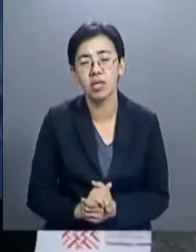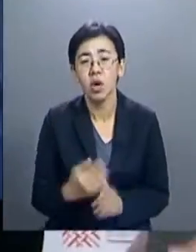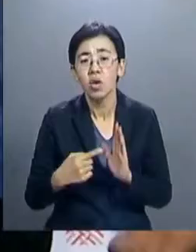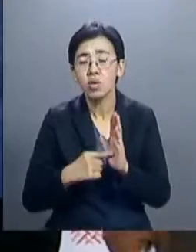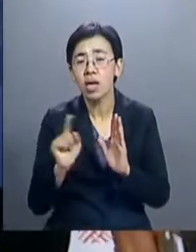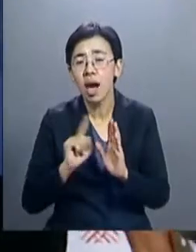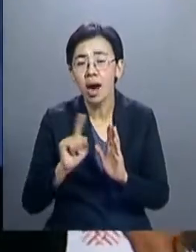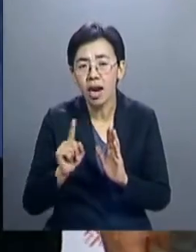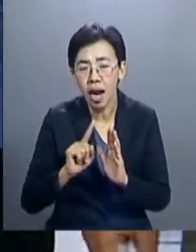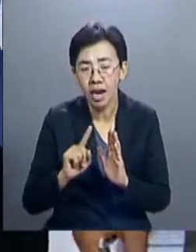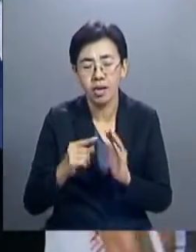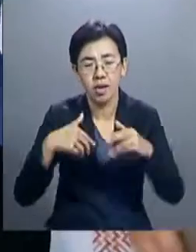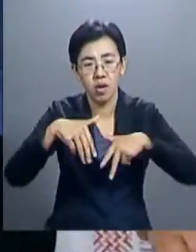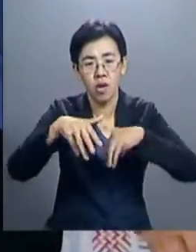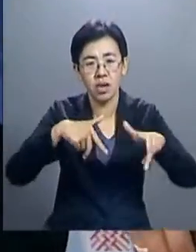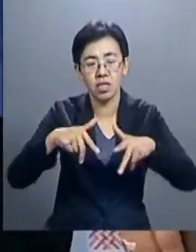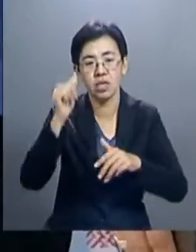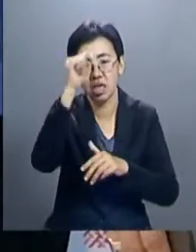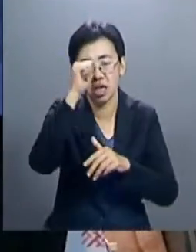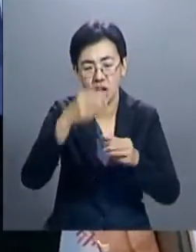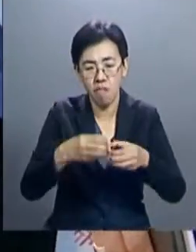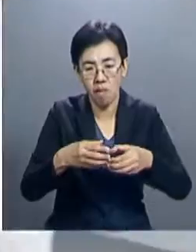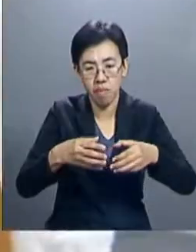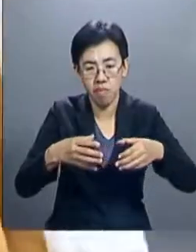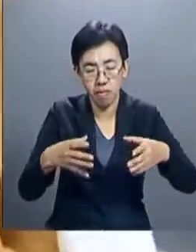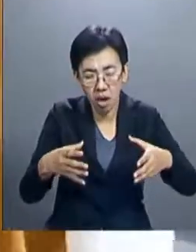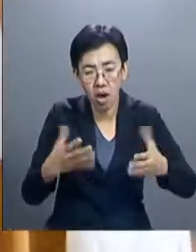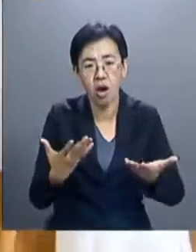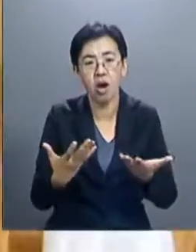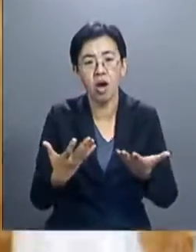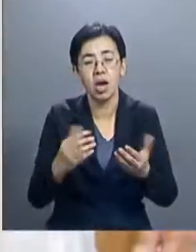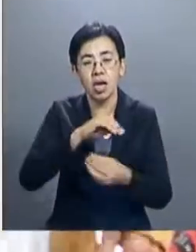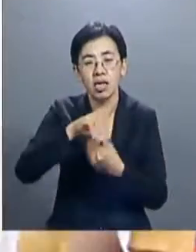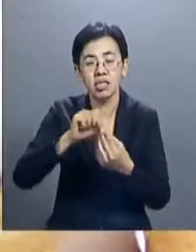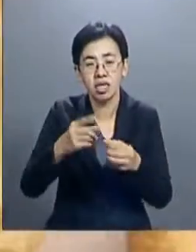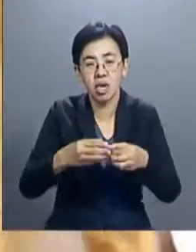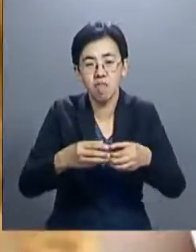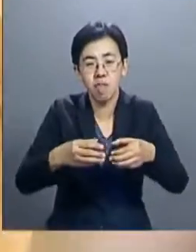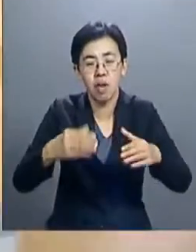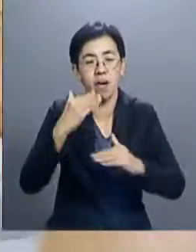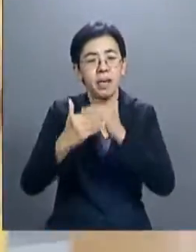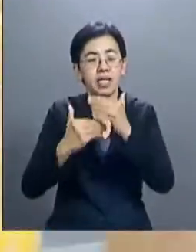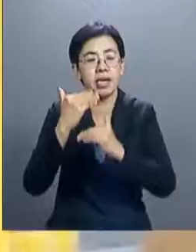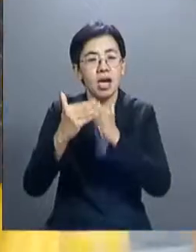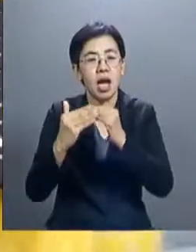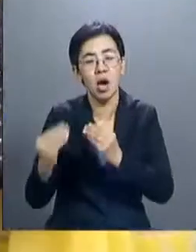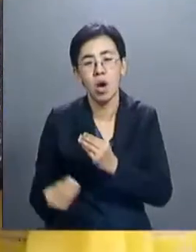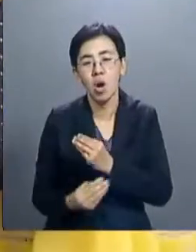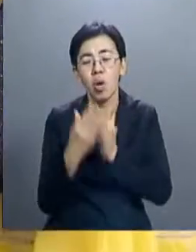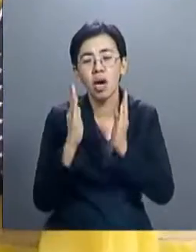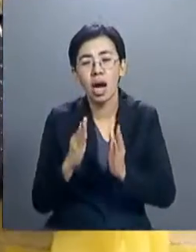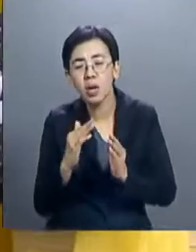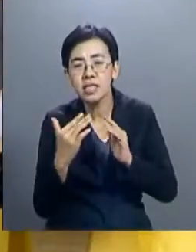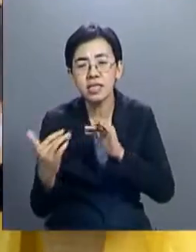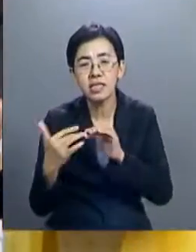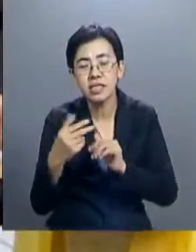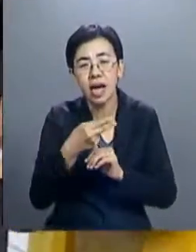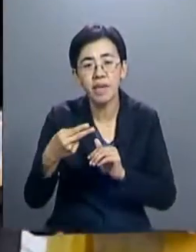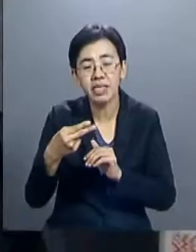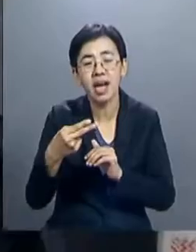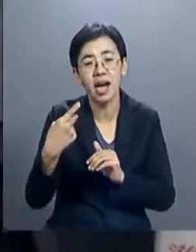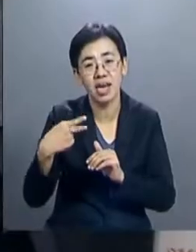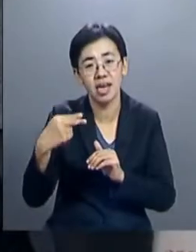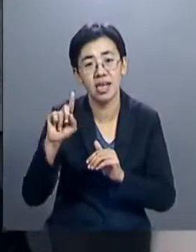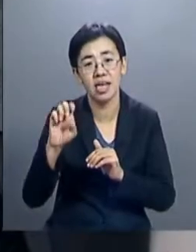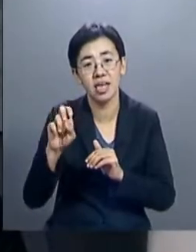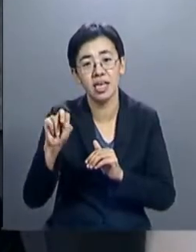การเติบโตของประชากรในอินเดียรวมถึงการเติบโตทางเศรษฐกิจนี่จะเป็นโอกาสสำหรับผู้ที่สามารถสื่อสารภาษาฮินดีและเ